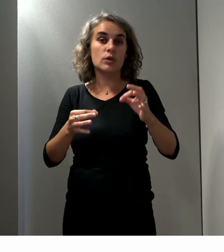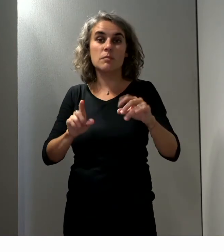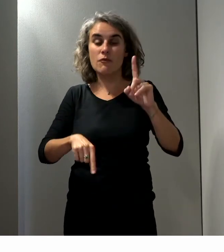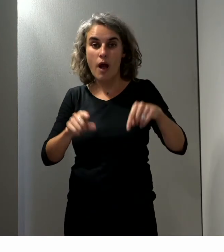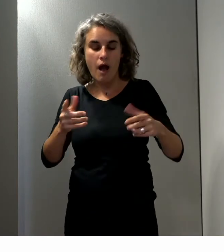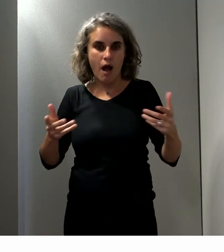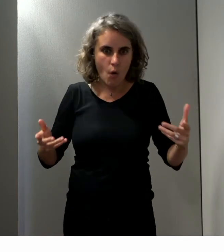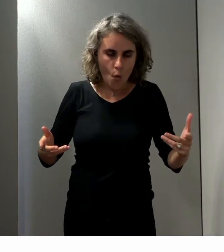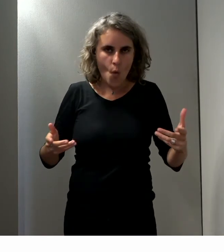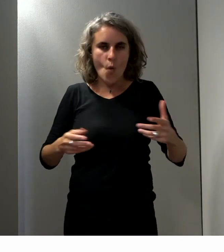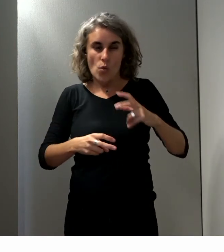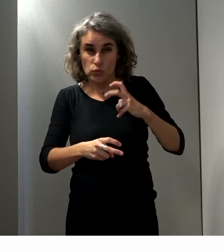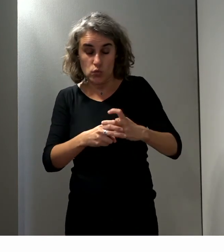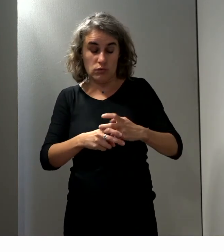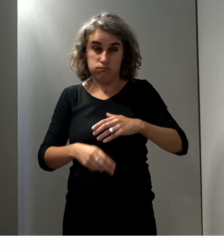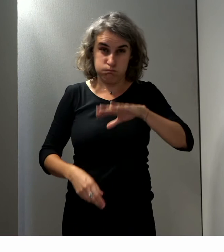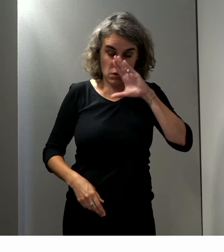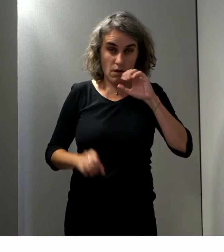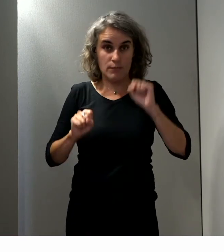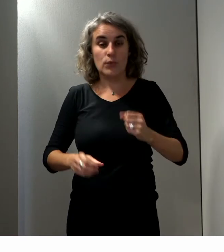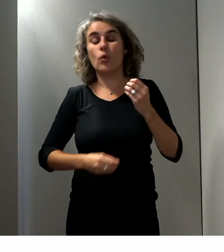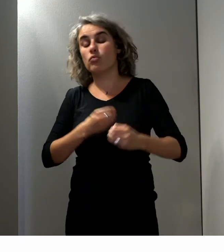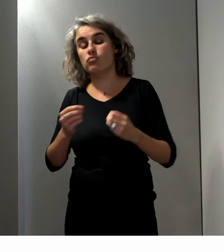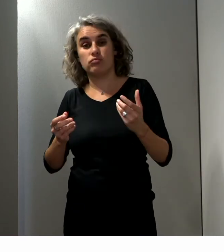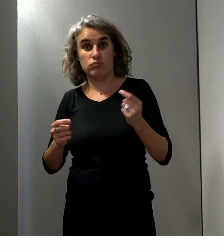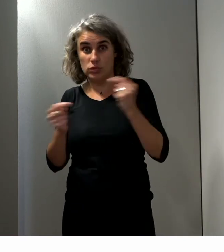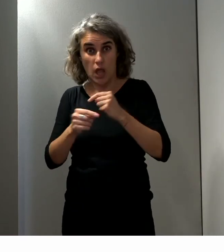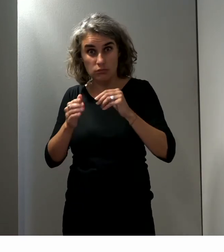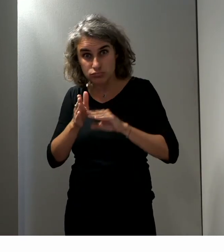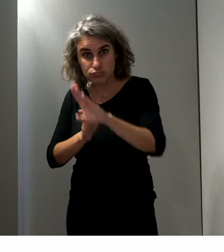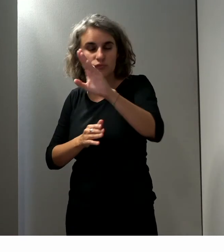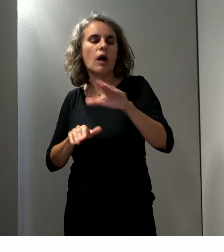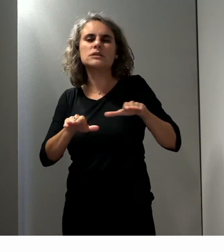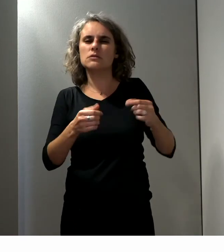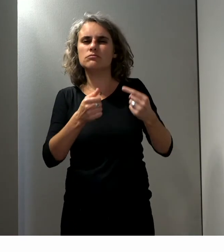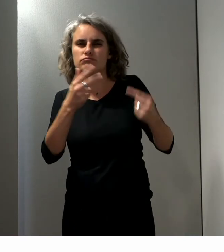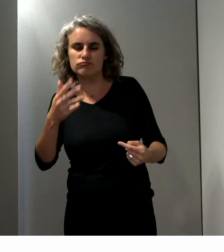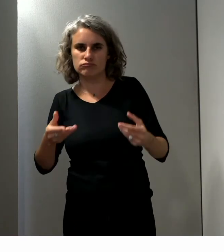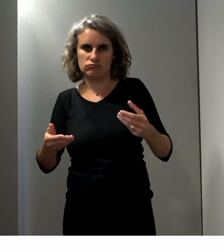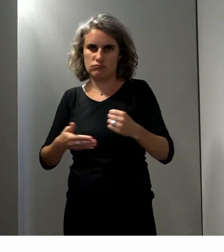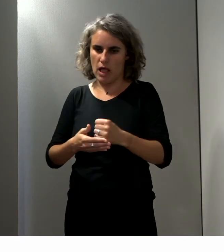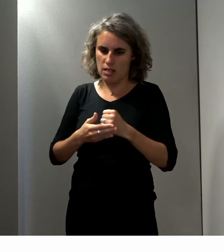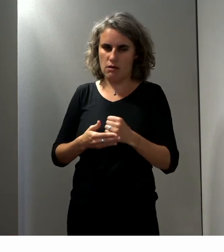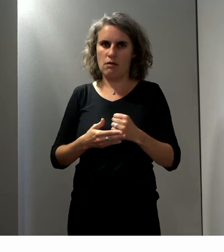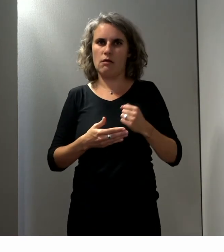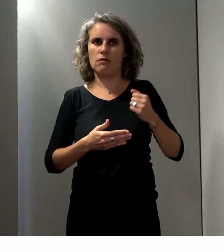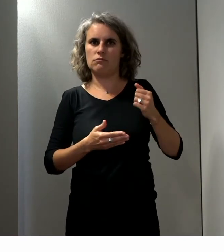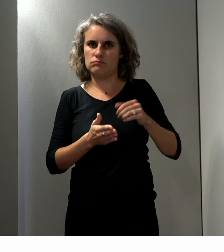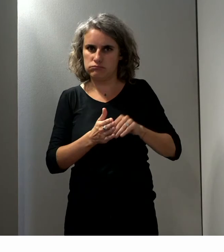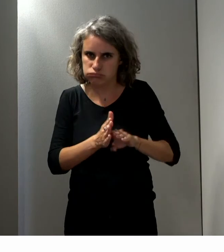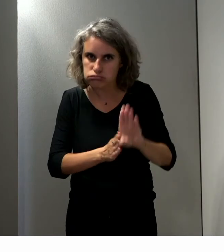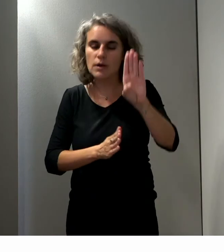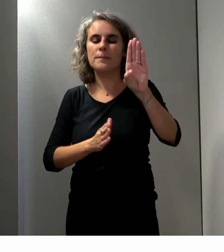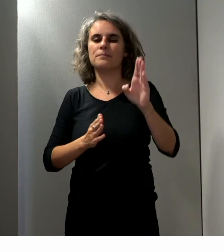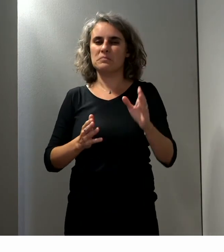être plus ou moins dur, mais il y a beaucoup de matelas qui existent. Vous parliez de 60 000 rebonds, il y a beaucoup de systèmes pour atterrir. Ça m'intéresse